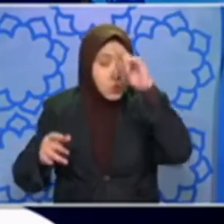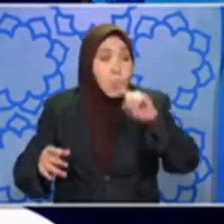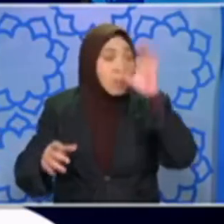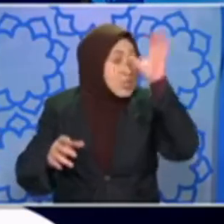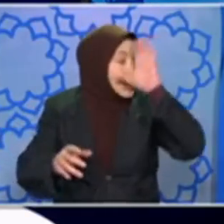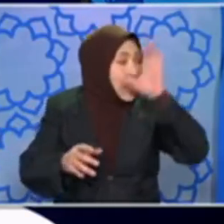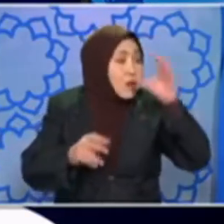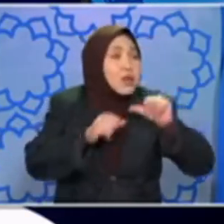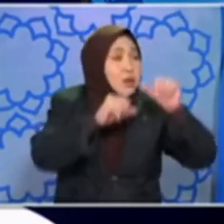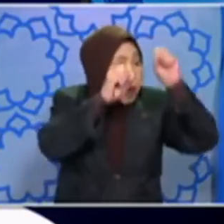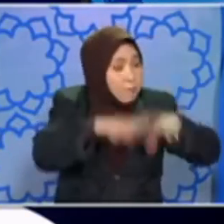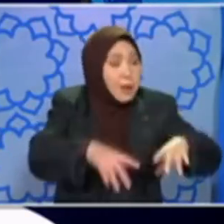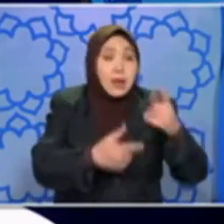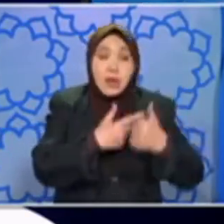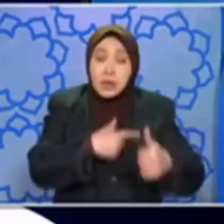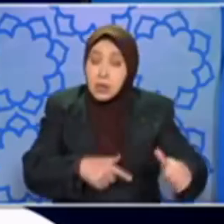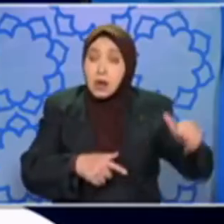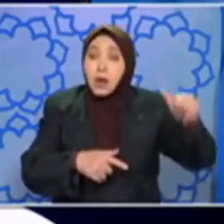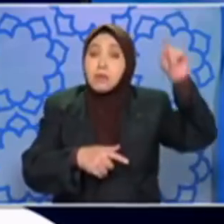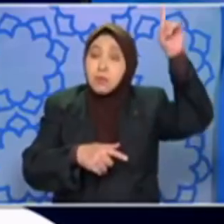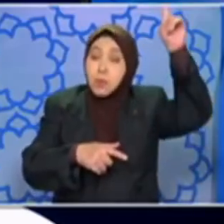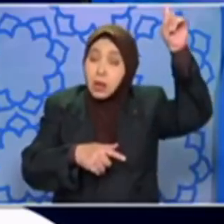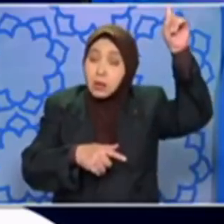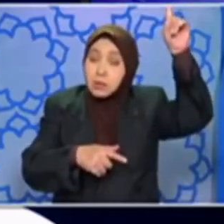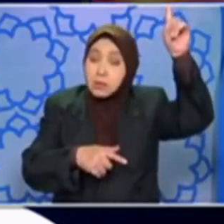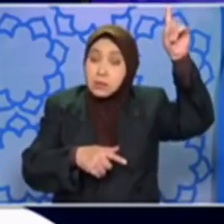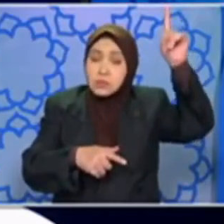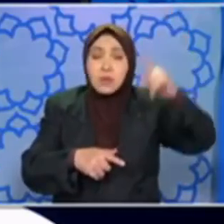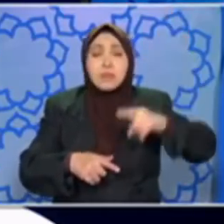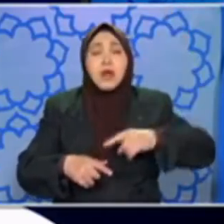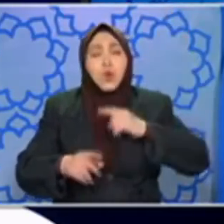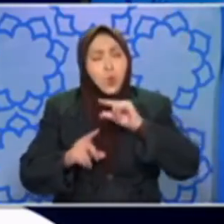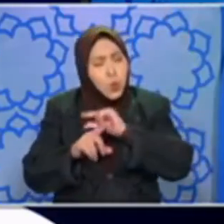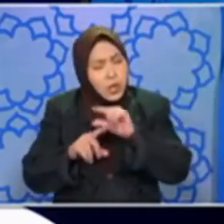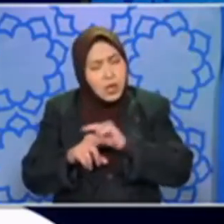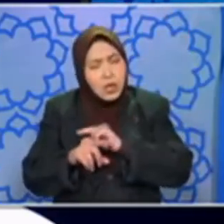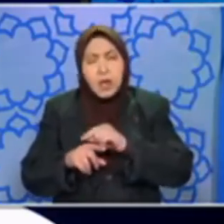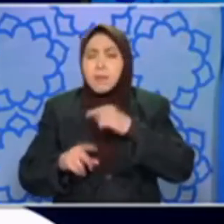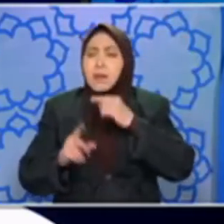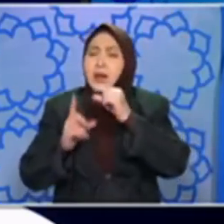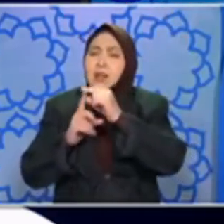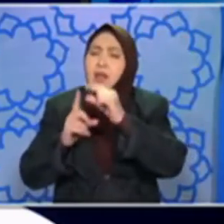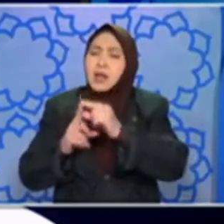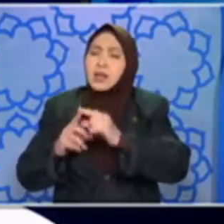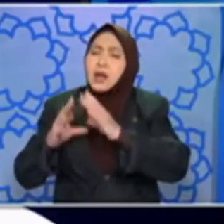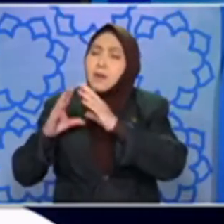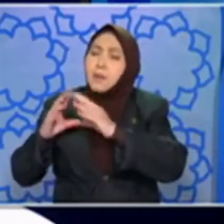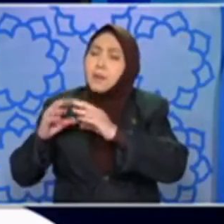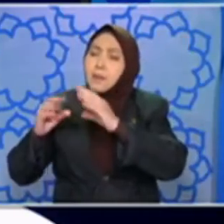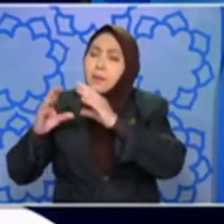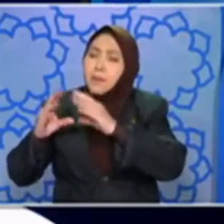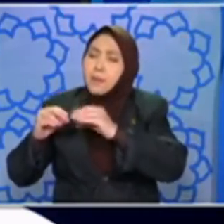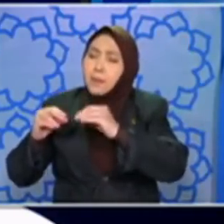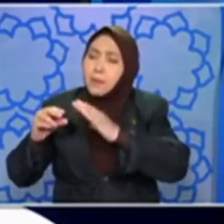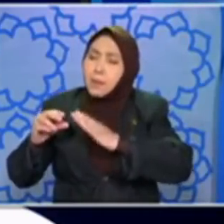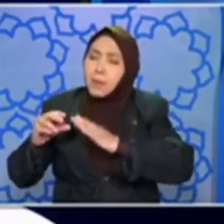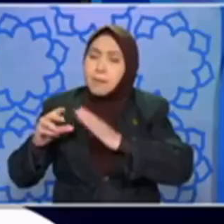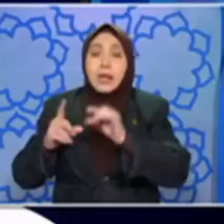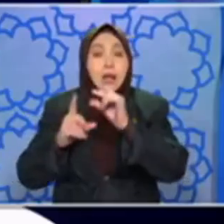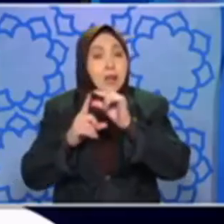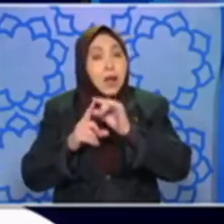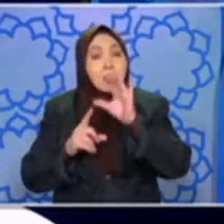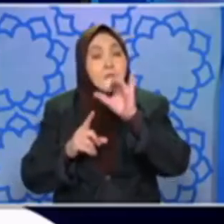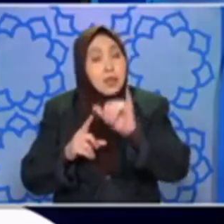harapkan, maka katakanlah kepada mereka usaha ataupun ucapan yang lemah lembut, qaulan maysura, perkataan